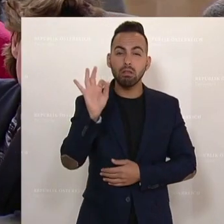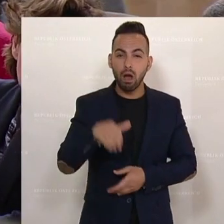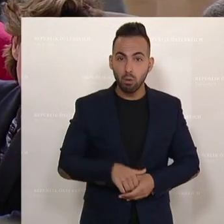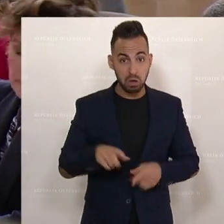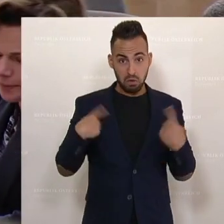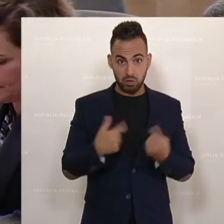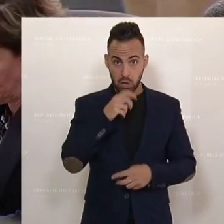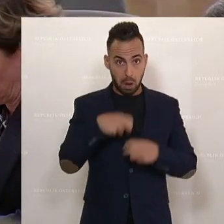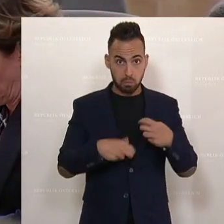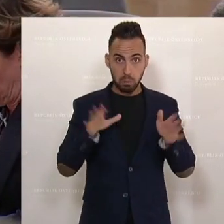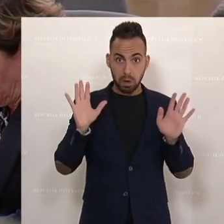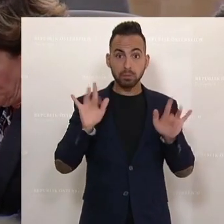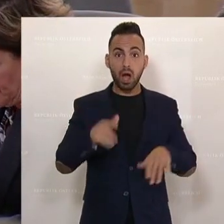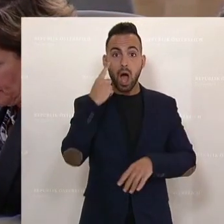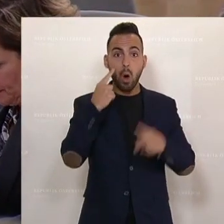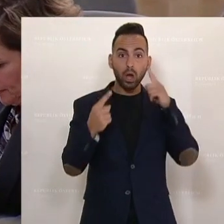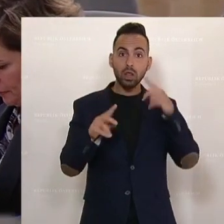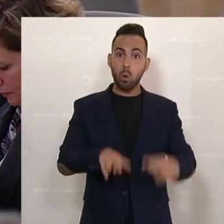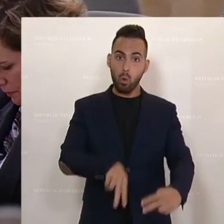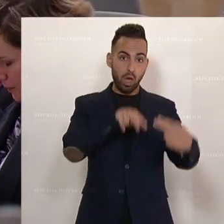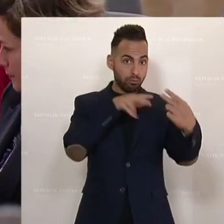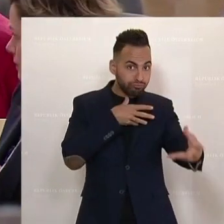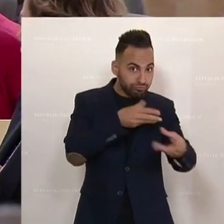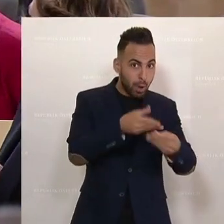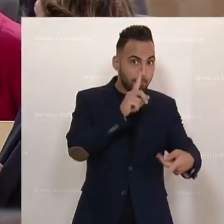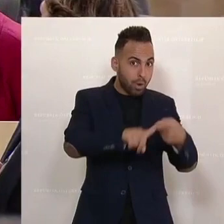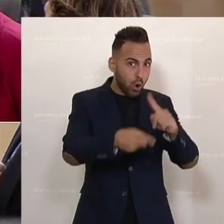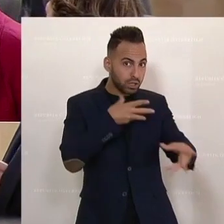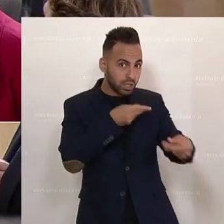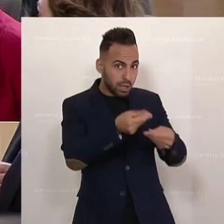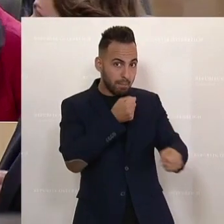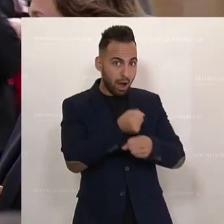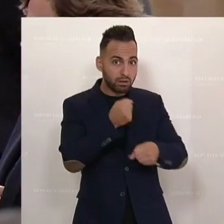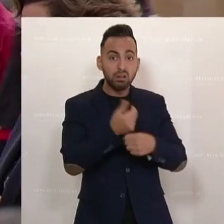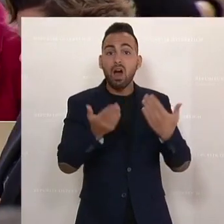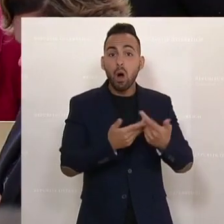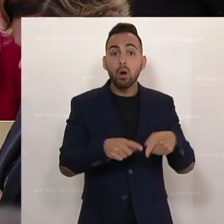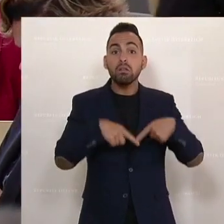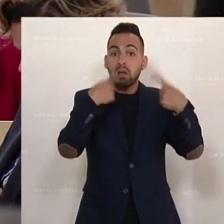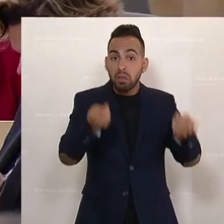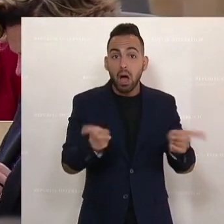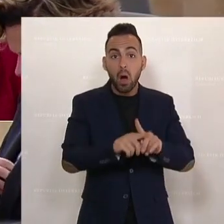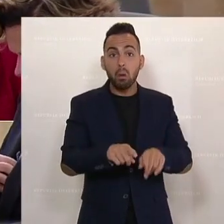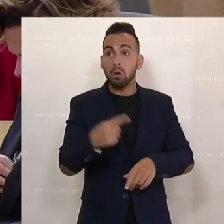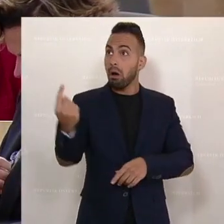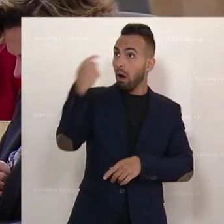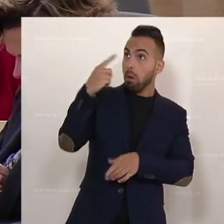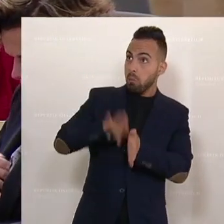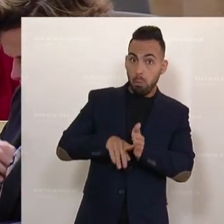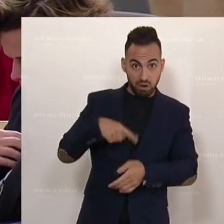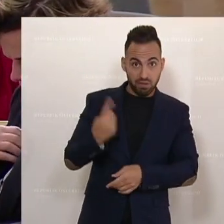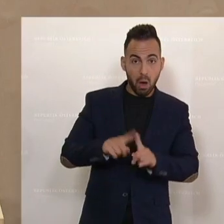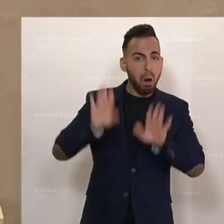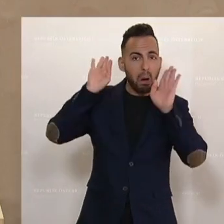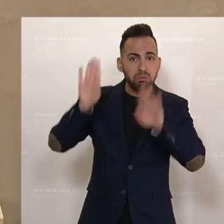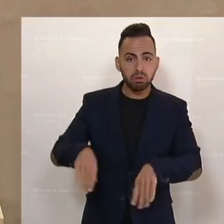Problem damit, dass wir auf Augenhöhe Politik mit den Menschen machen, selbst wenn Sie dann uns auch als Pöbel bezeichnen,